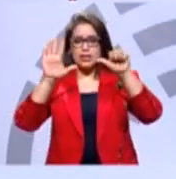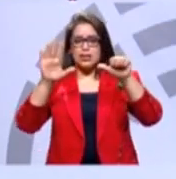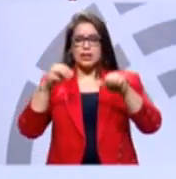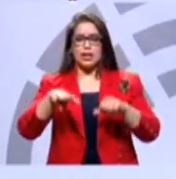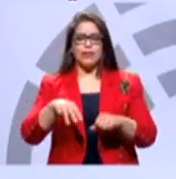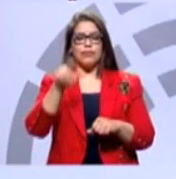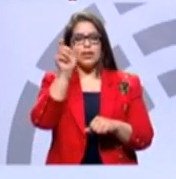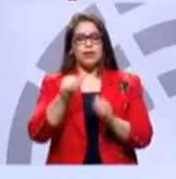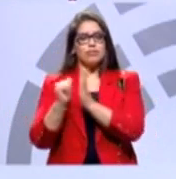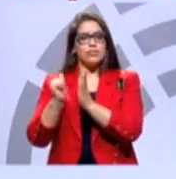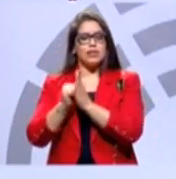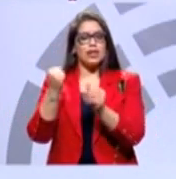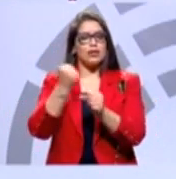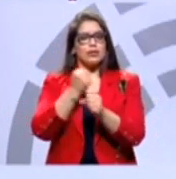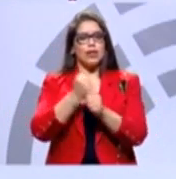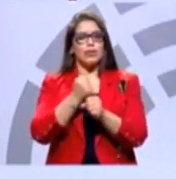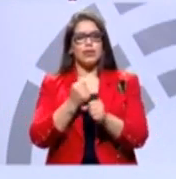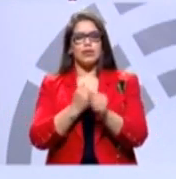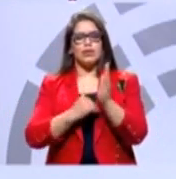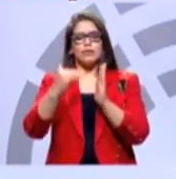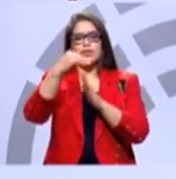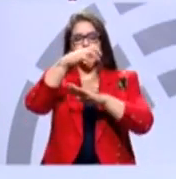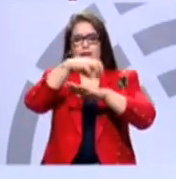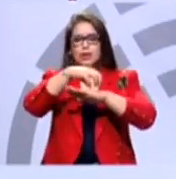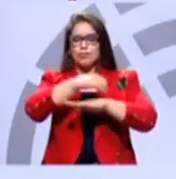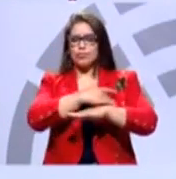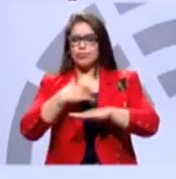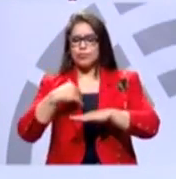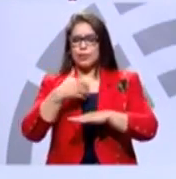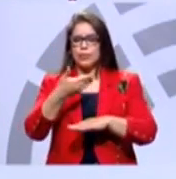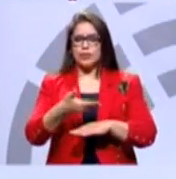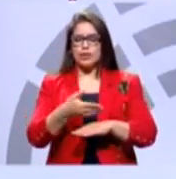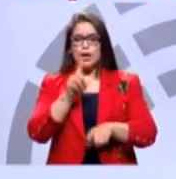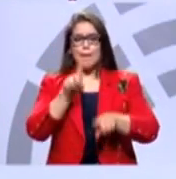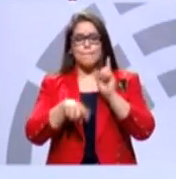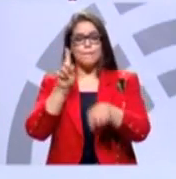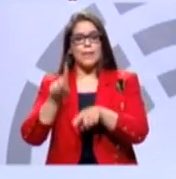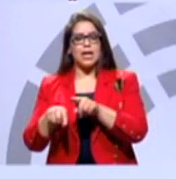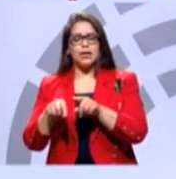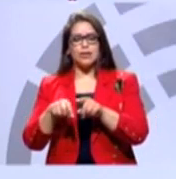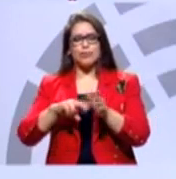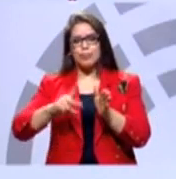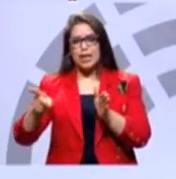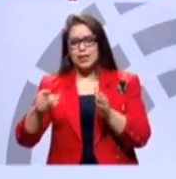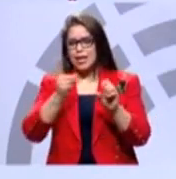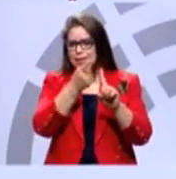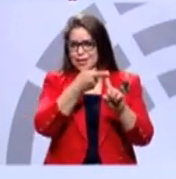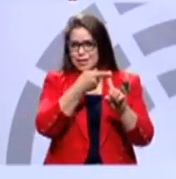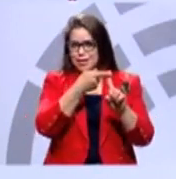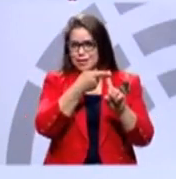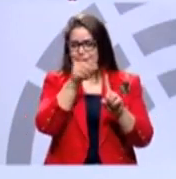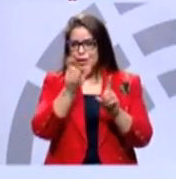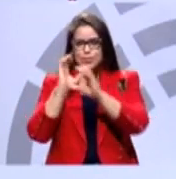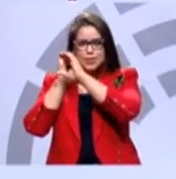سنعمل على تطعيم فالمحلي ببعض الاختصاصات كما سنعمل على تجديد